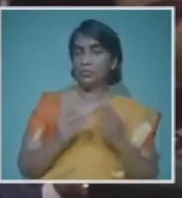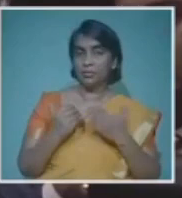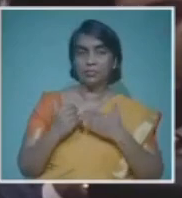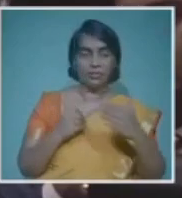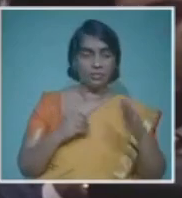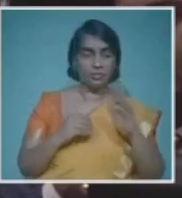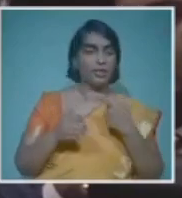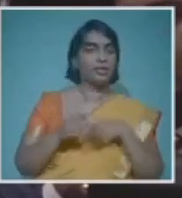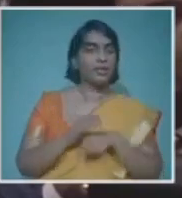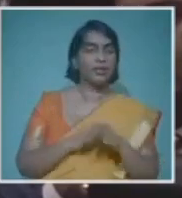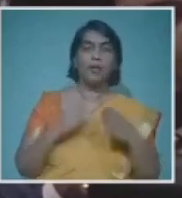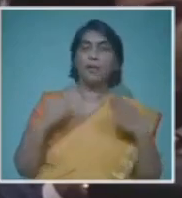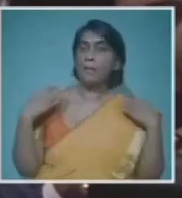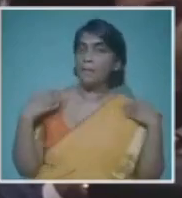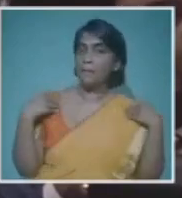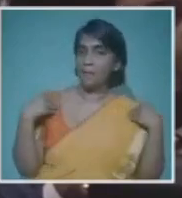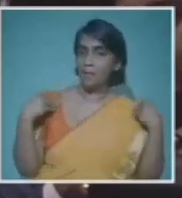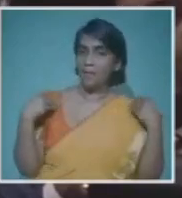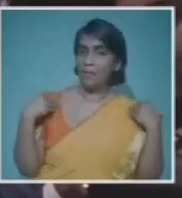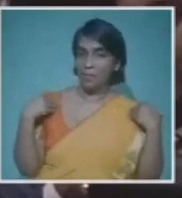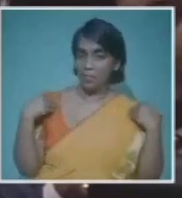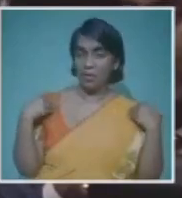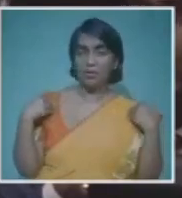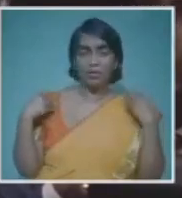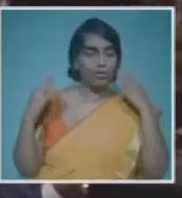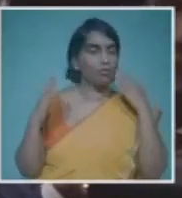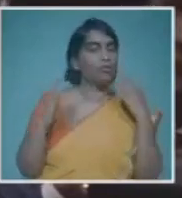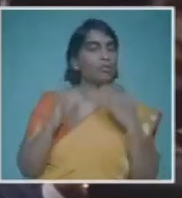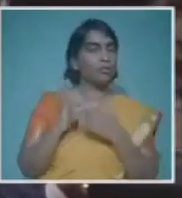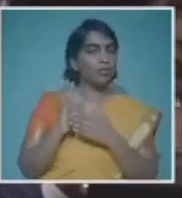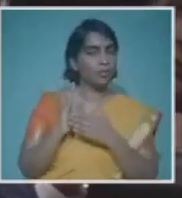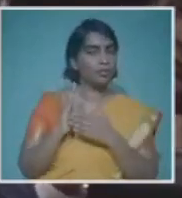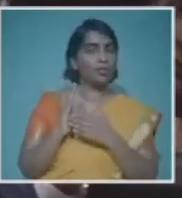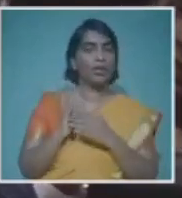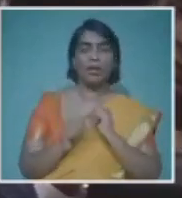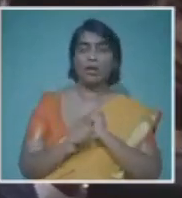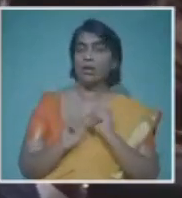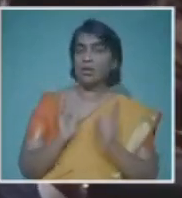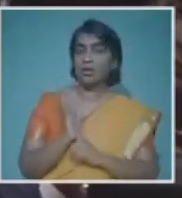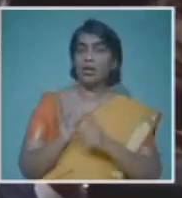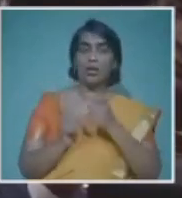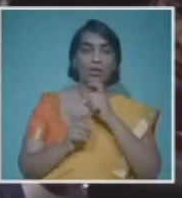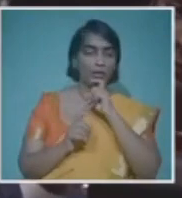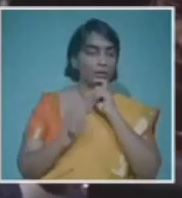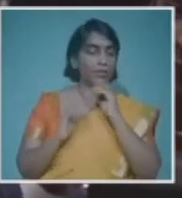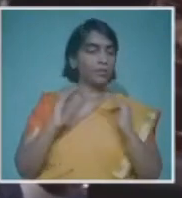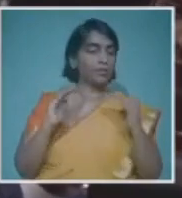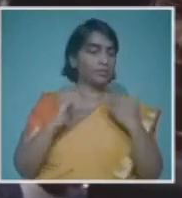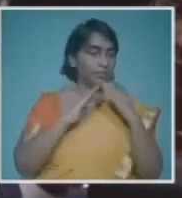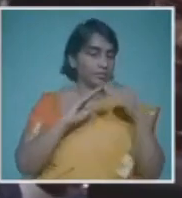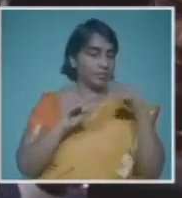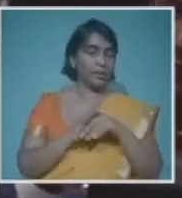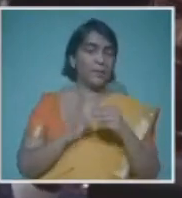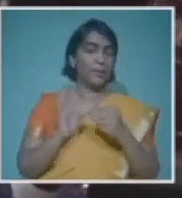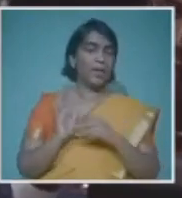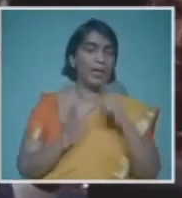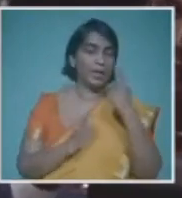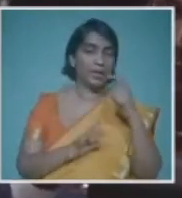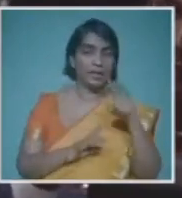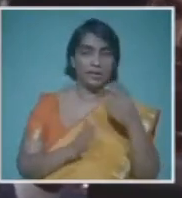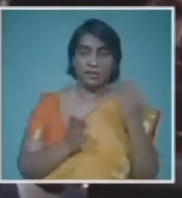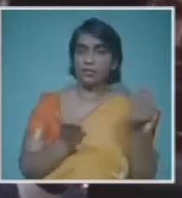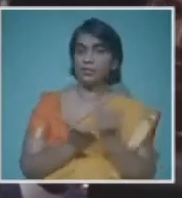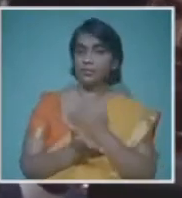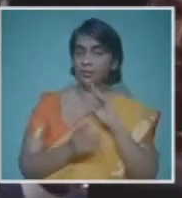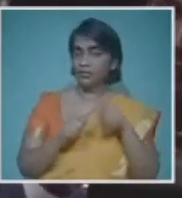පවතිනවා යටිතල පහසුකම් සම්බන්ධයෙන්. ගාල්ල අධිකරණ සංකීර්ණයට මිලියන 1100ක් වැය කරන්න